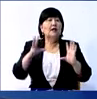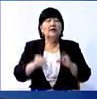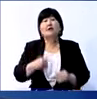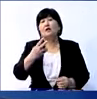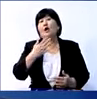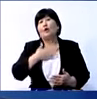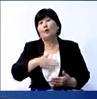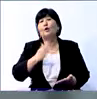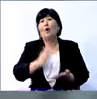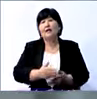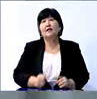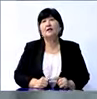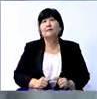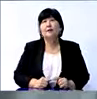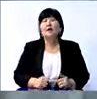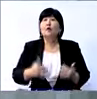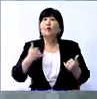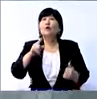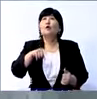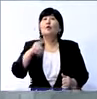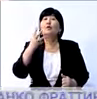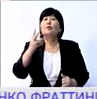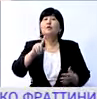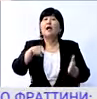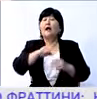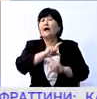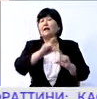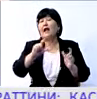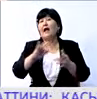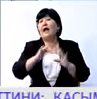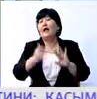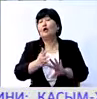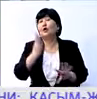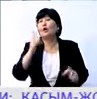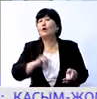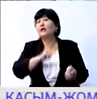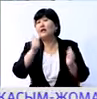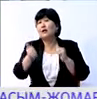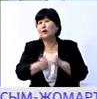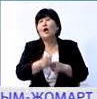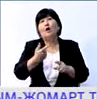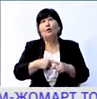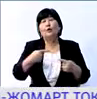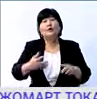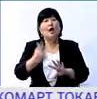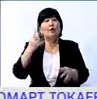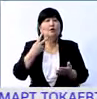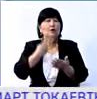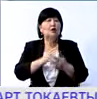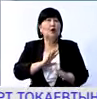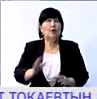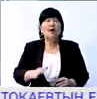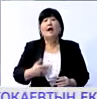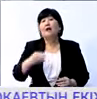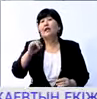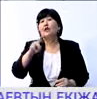көңіл қуантады. Бүгінде номер 3-ші қалалық емхана электронды кезекке көшкен, сондықтан ұзын сонар кезекті көрмейсіз.